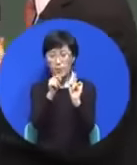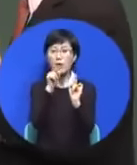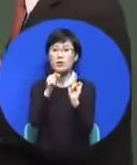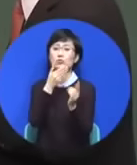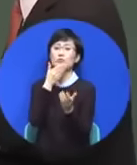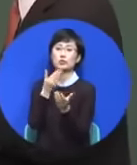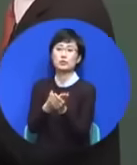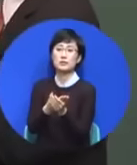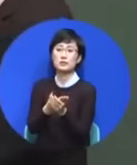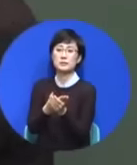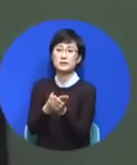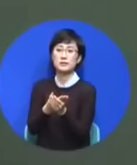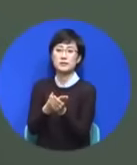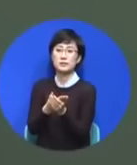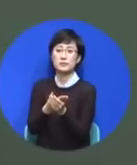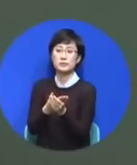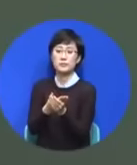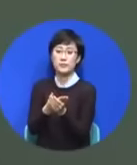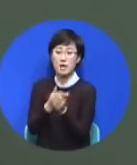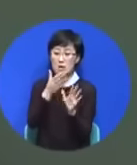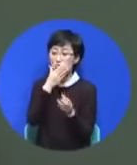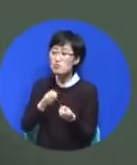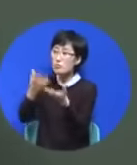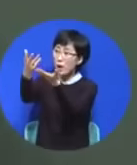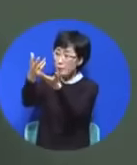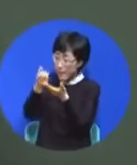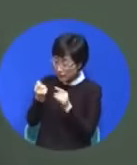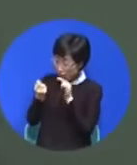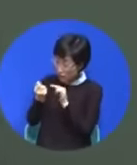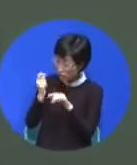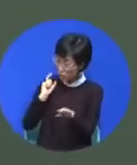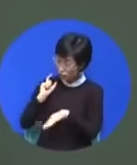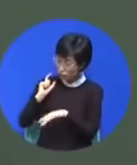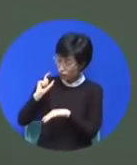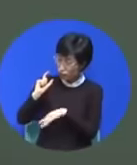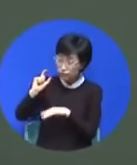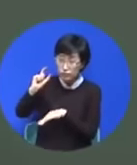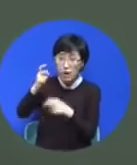일에 그면 축복을 하나님이